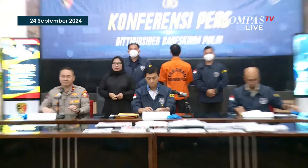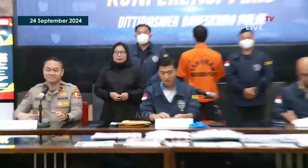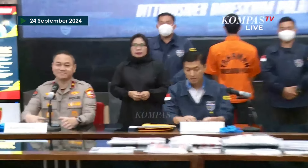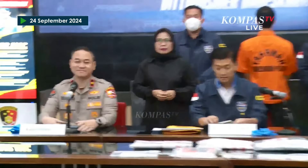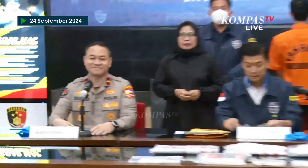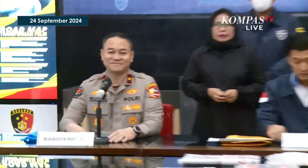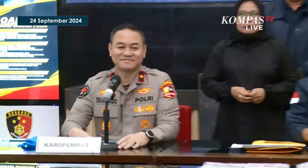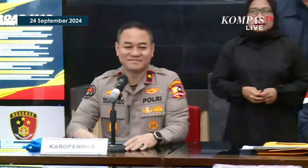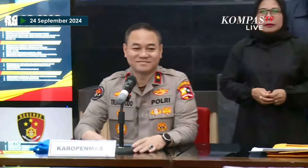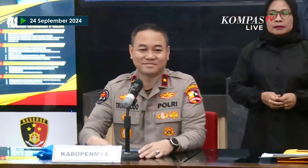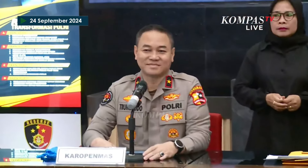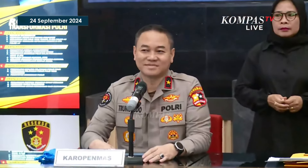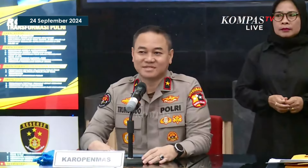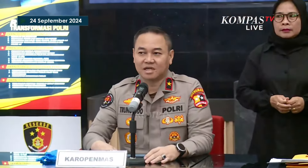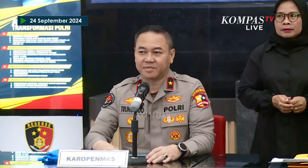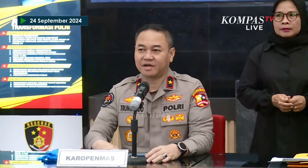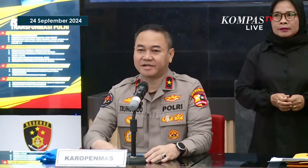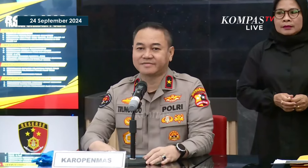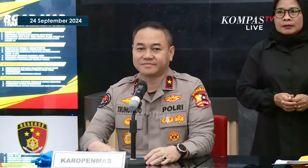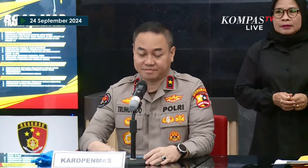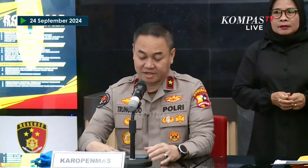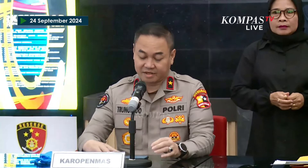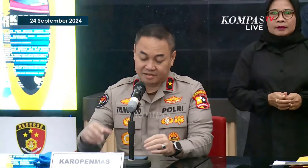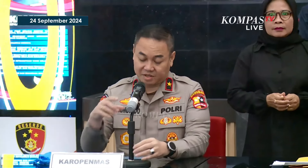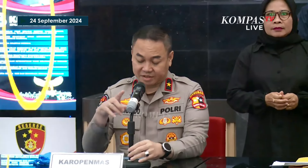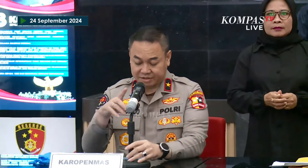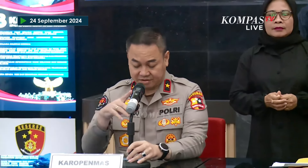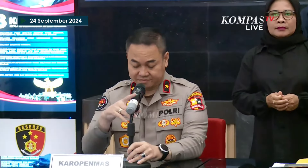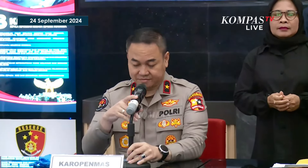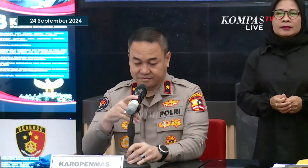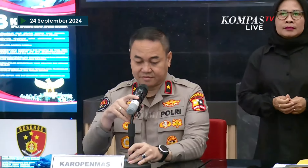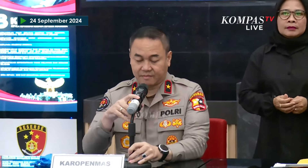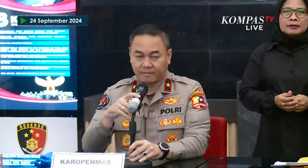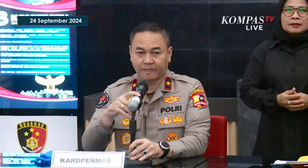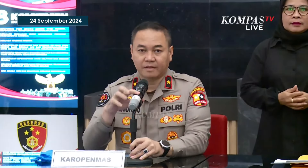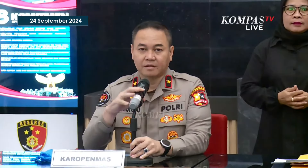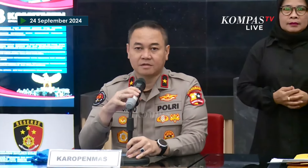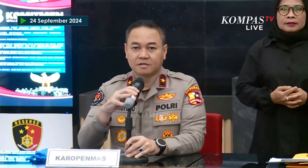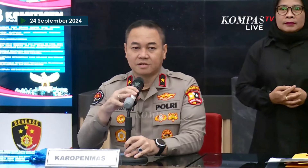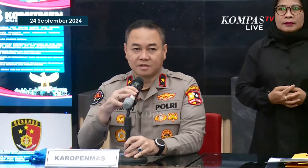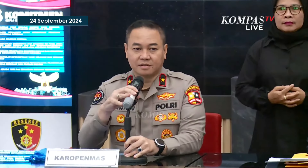Teman-teman udah siap? Siap ya. Baik, terima kasih.